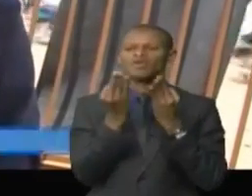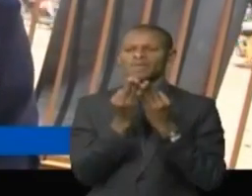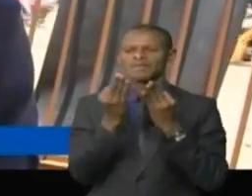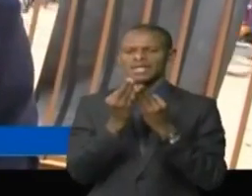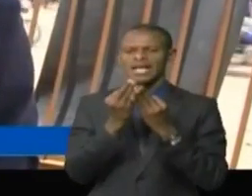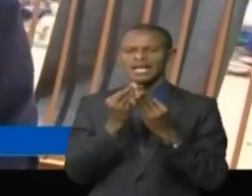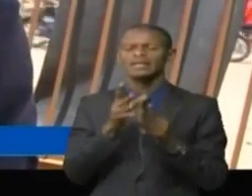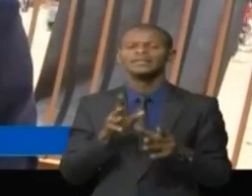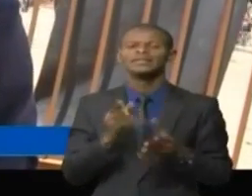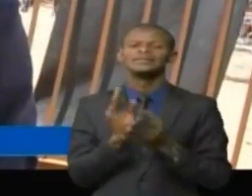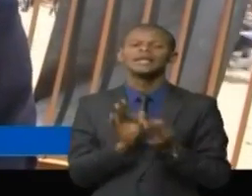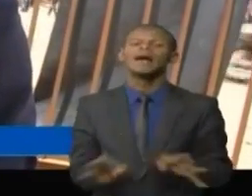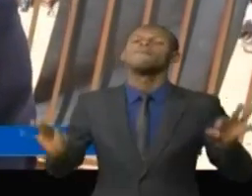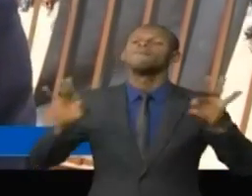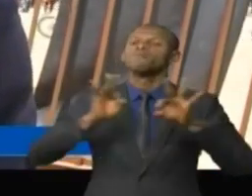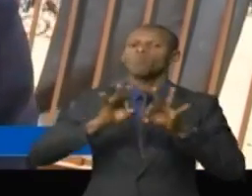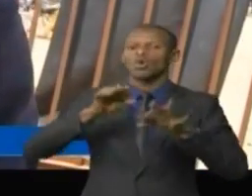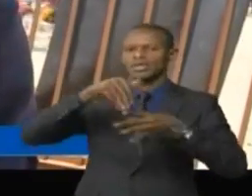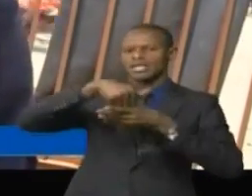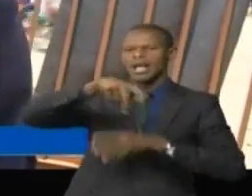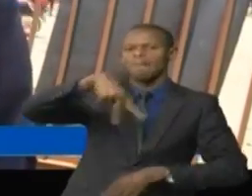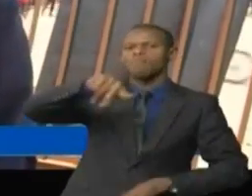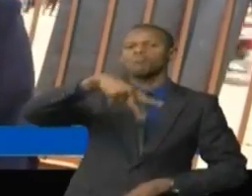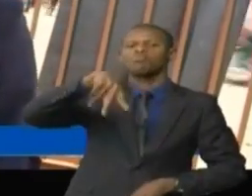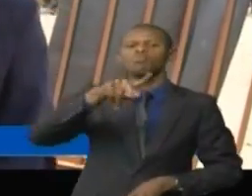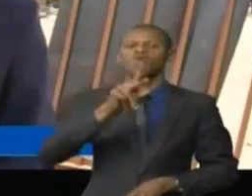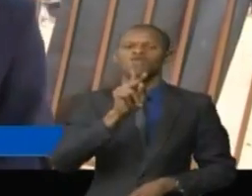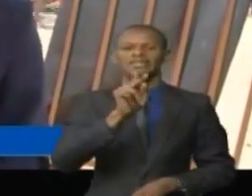reste encore faible dans notre chère province du